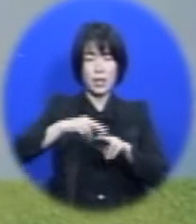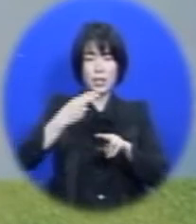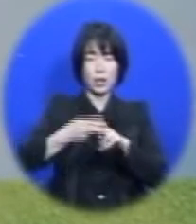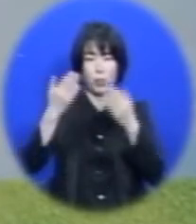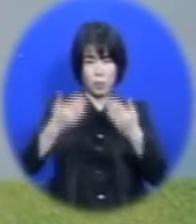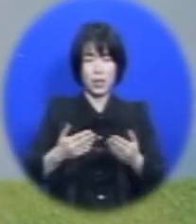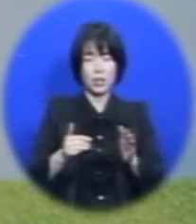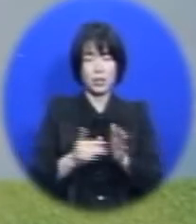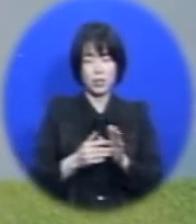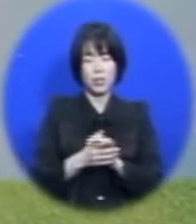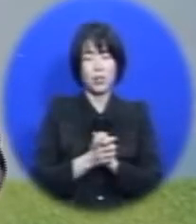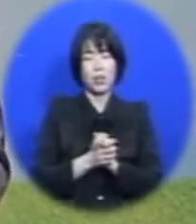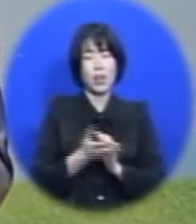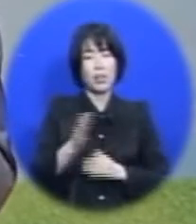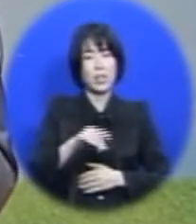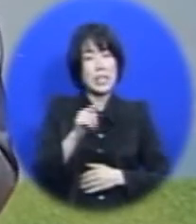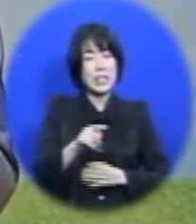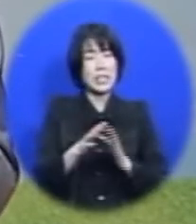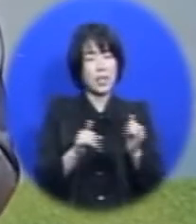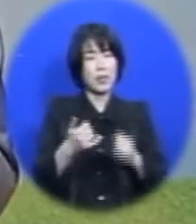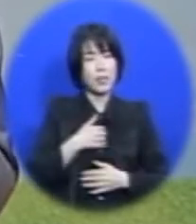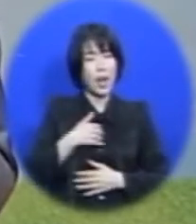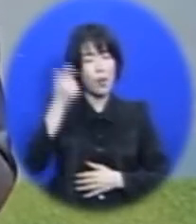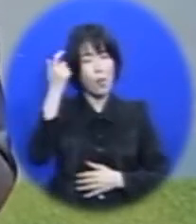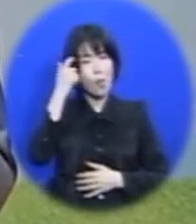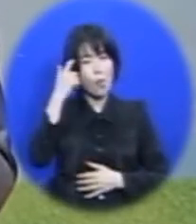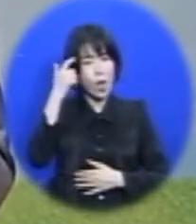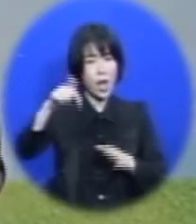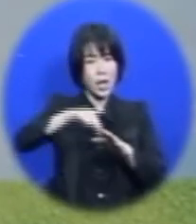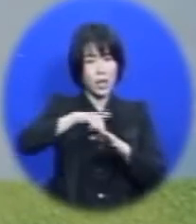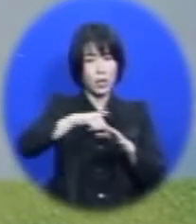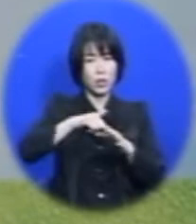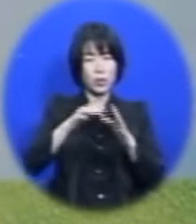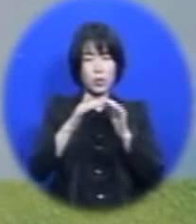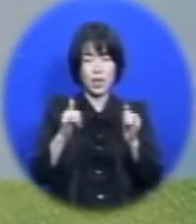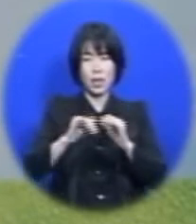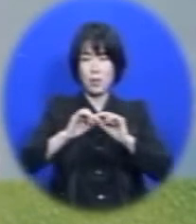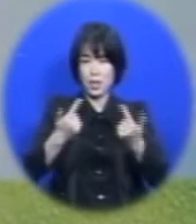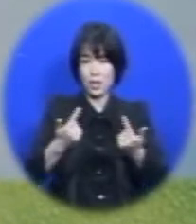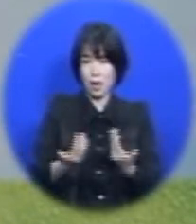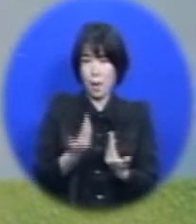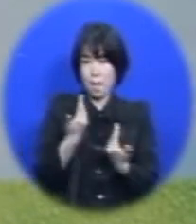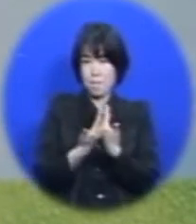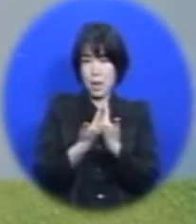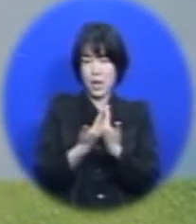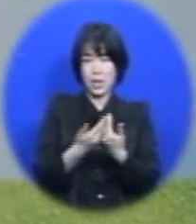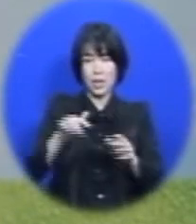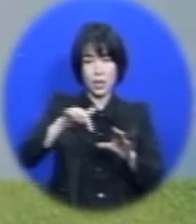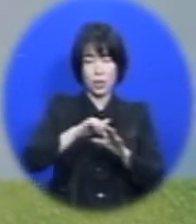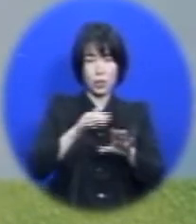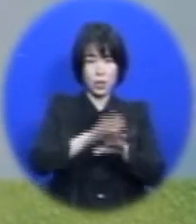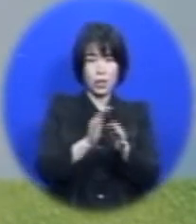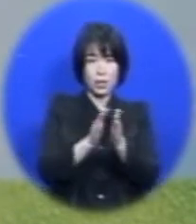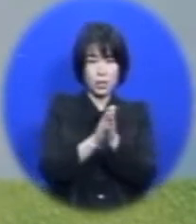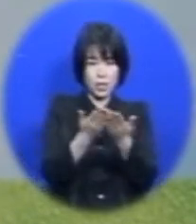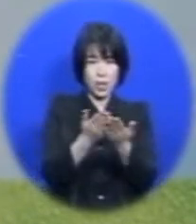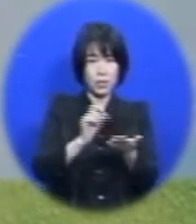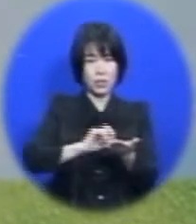이분이 나는 왜 기독교인이 아닌가라는 반기독교 책을